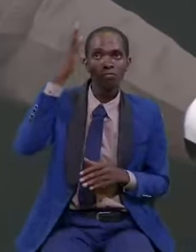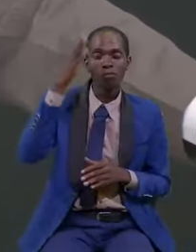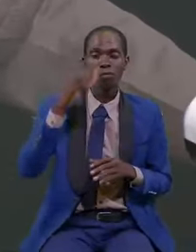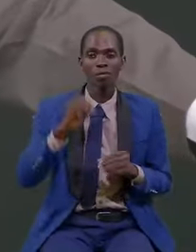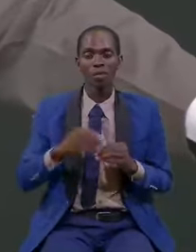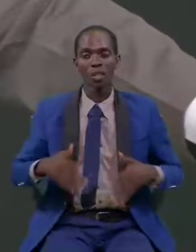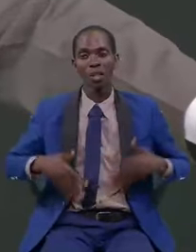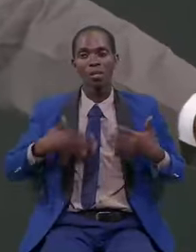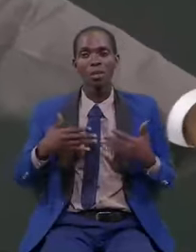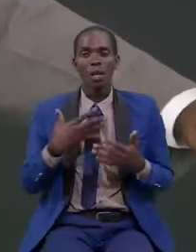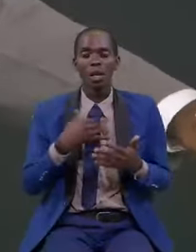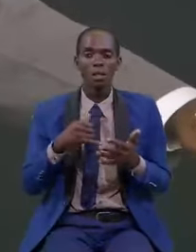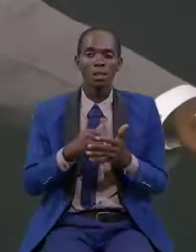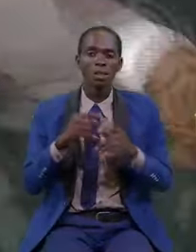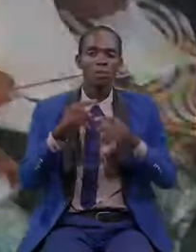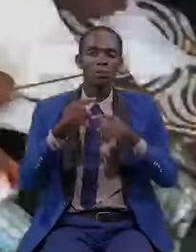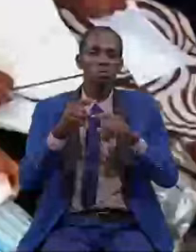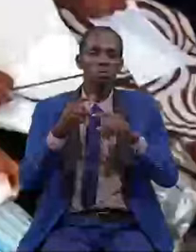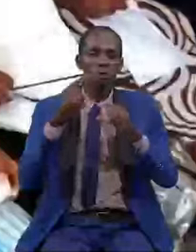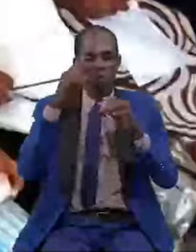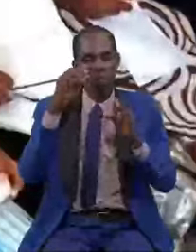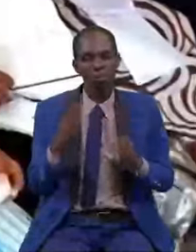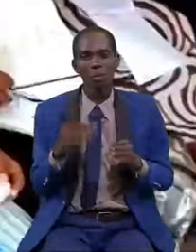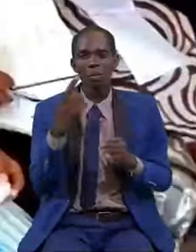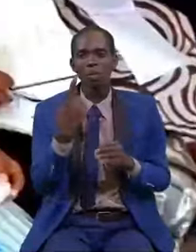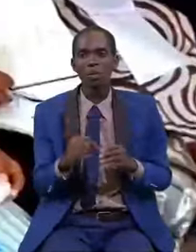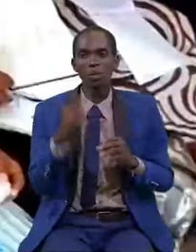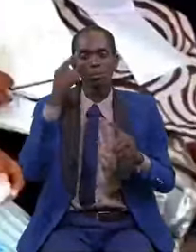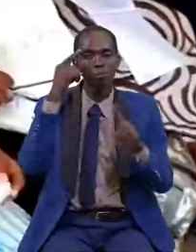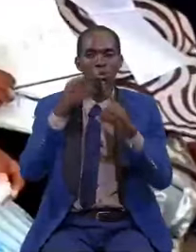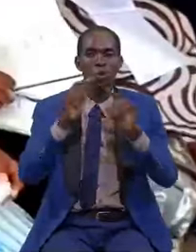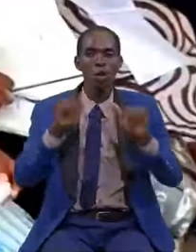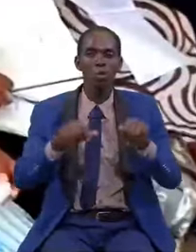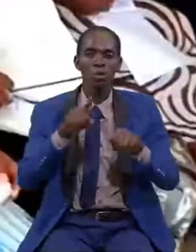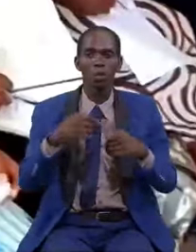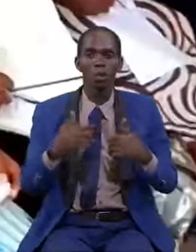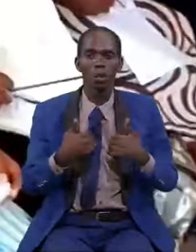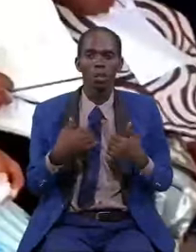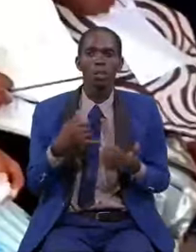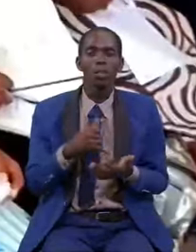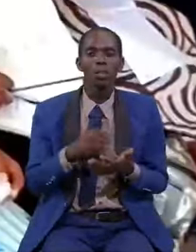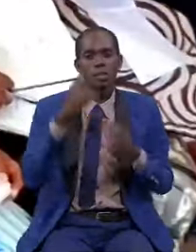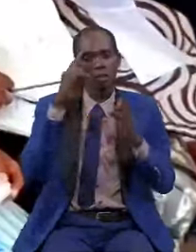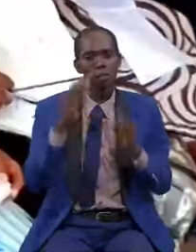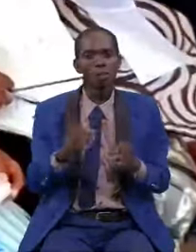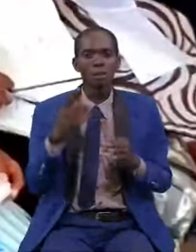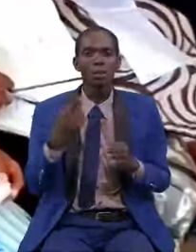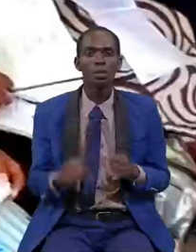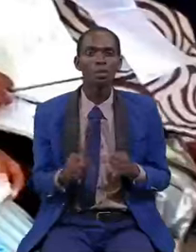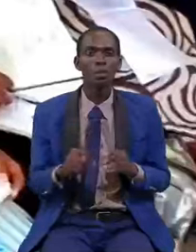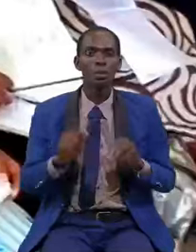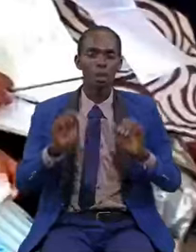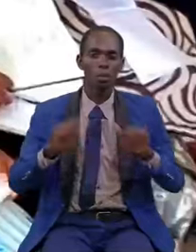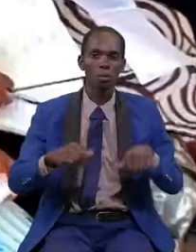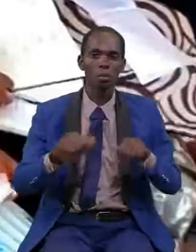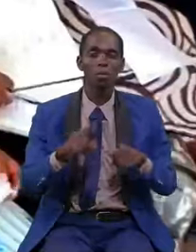détermine l'habileté d'atteindre vos objectifs. Cela détermine votre attitude